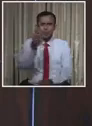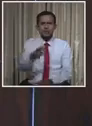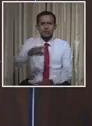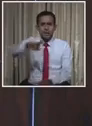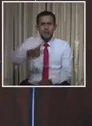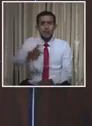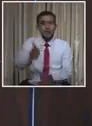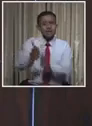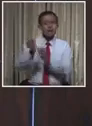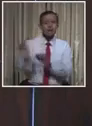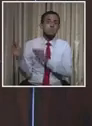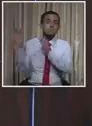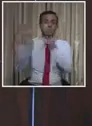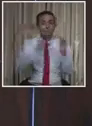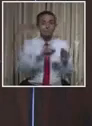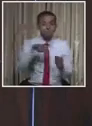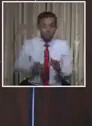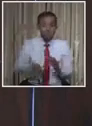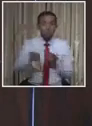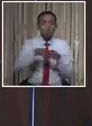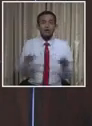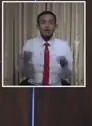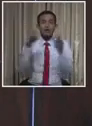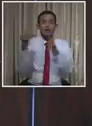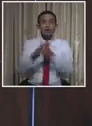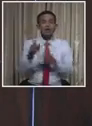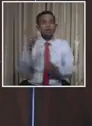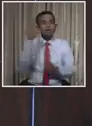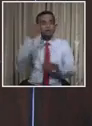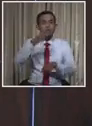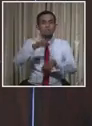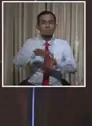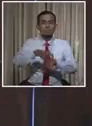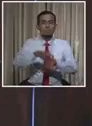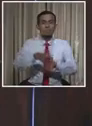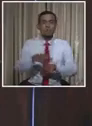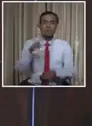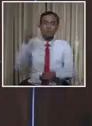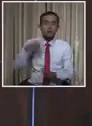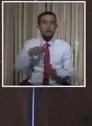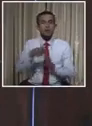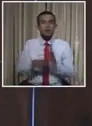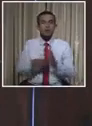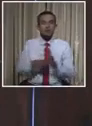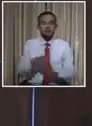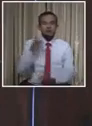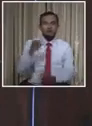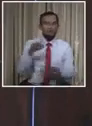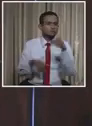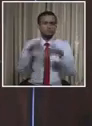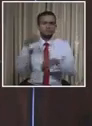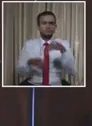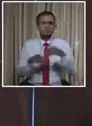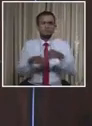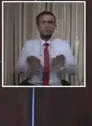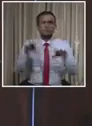1600කට පස්සේ මේ වගේ නිර්මාණයක් කරපු ප්‍රථම අවස්ථාව හැබැයි මේකත් අපේ රටේ තියෙන කුහක දේශපාලන